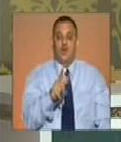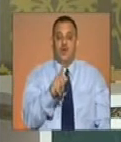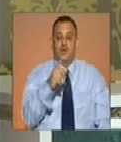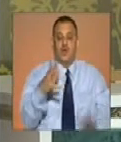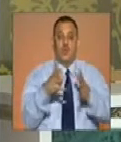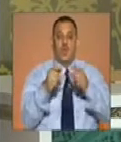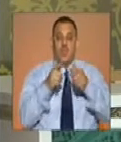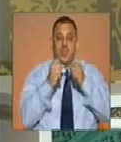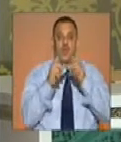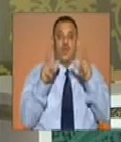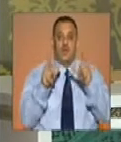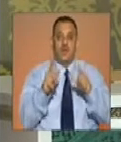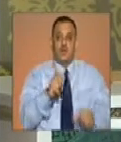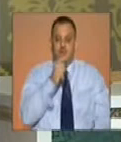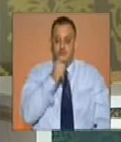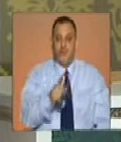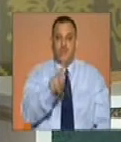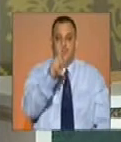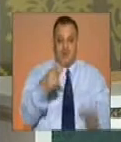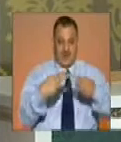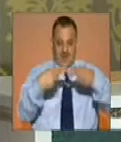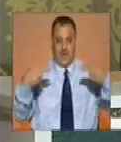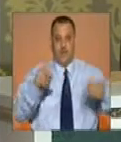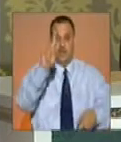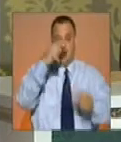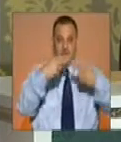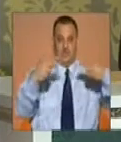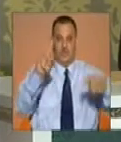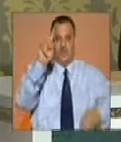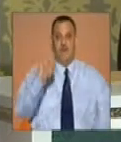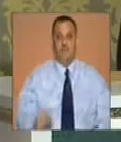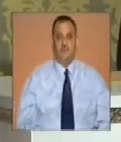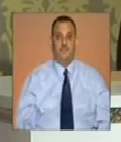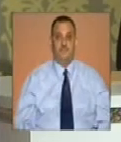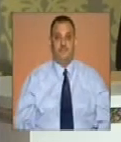لك. طيب أبشر أخوي أحمد سأفصل لك بإذن الله إن شاء الله.